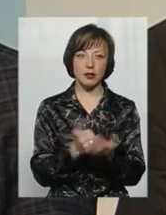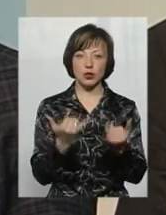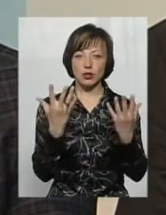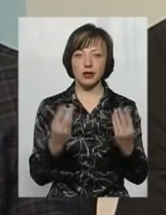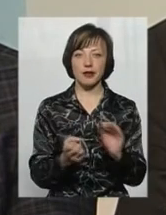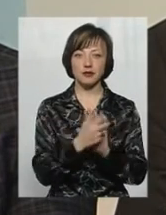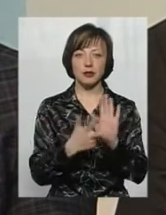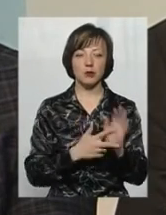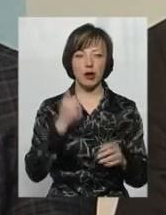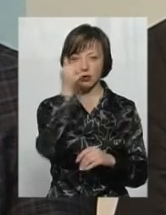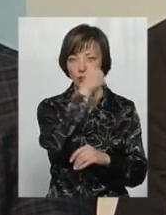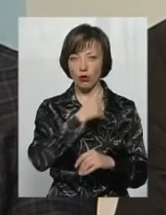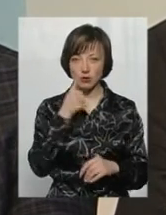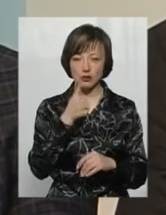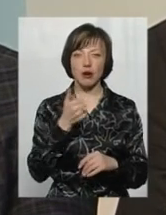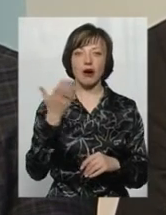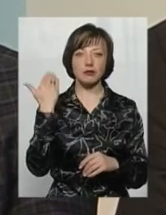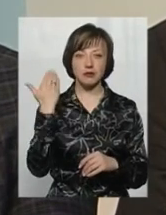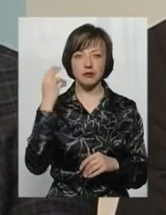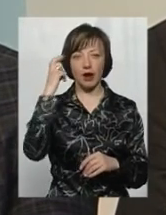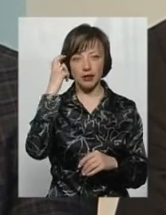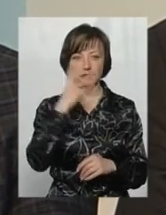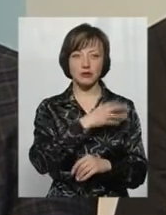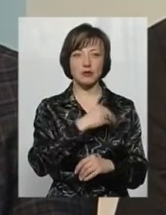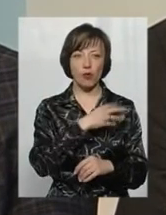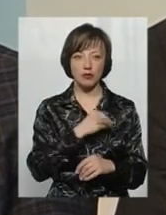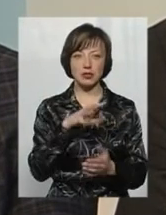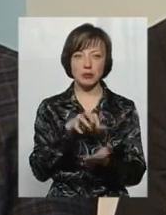день 18 років. І в Дніпрі займався, і в Києві, і у Львові.